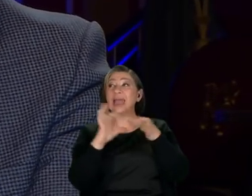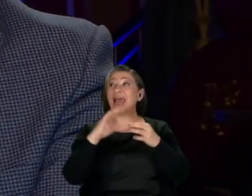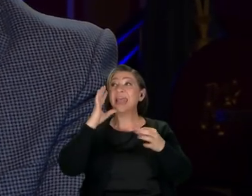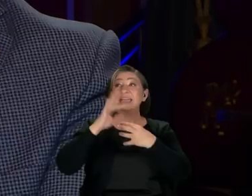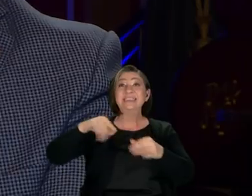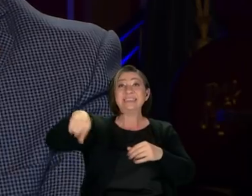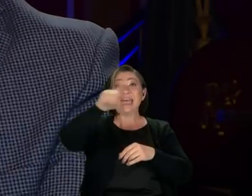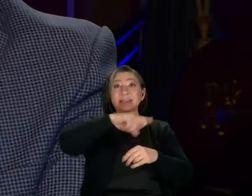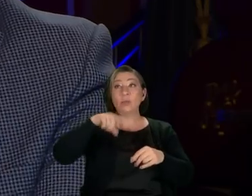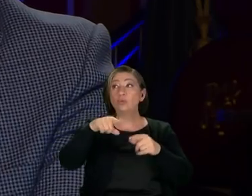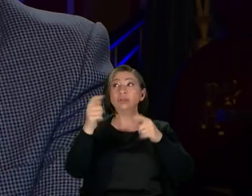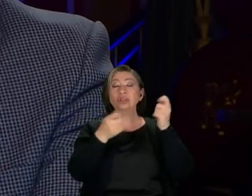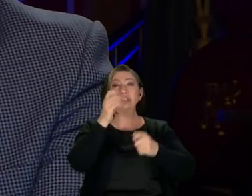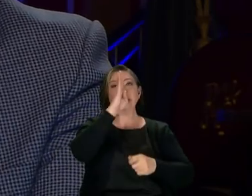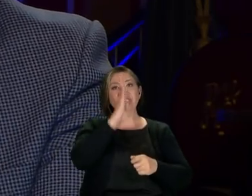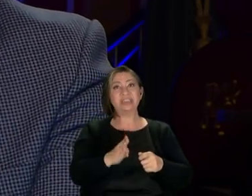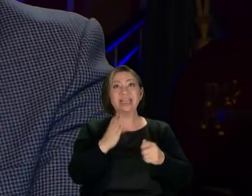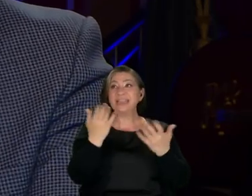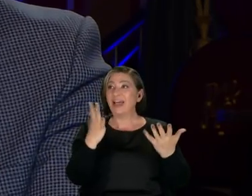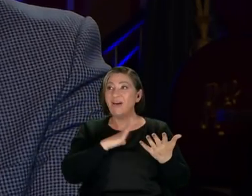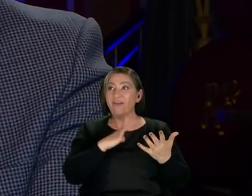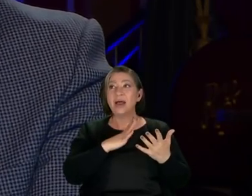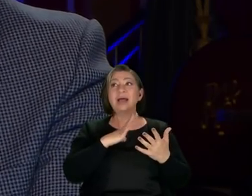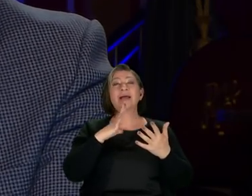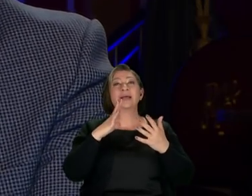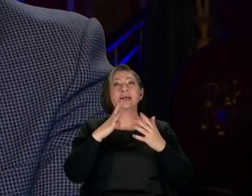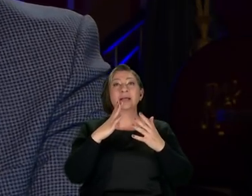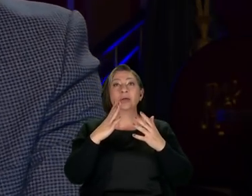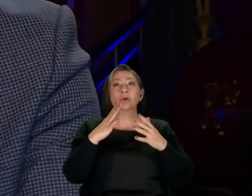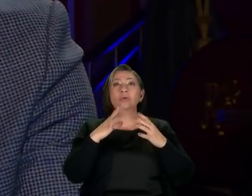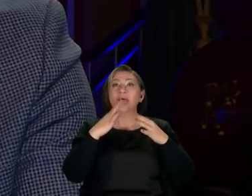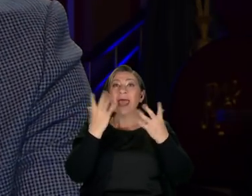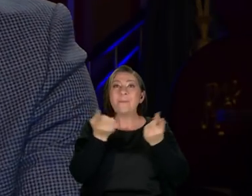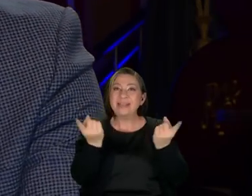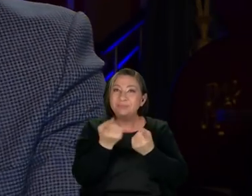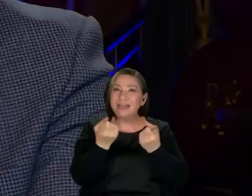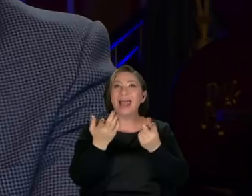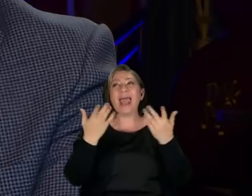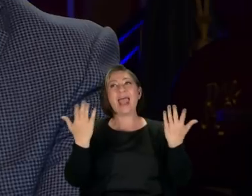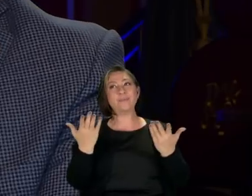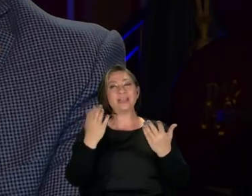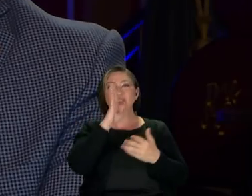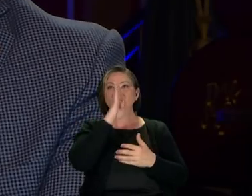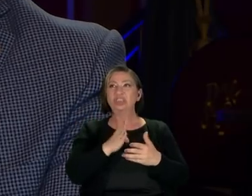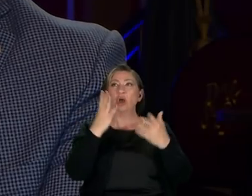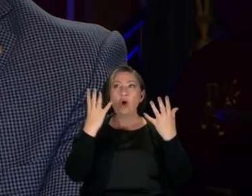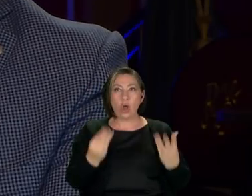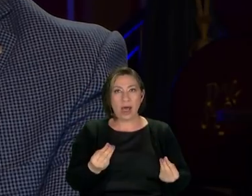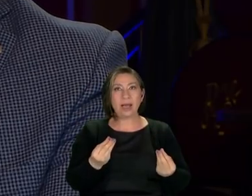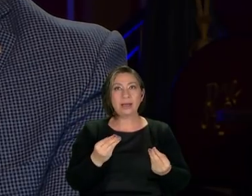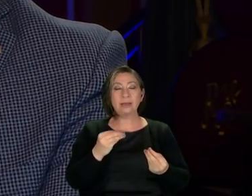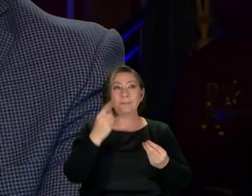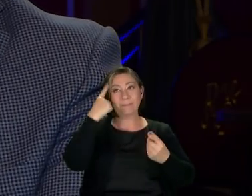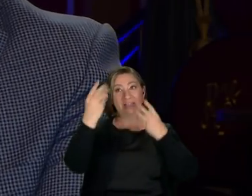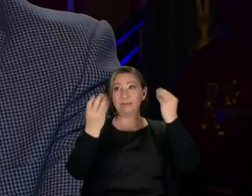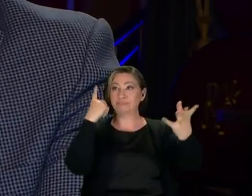insanların bu işin ciddiyetinde olmaları gerektiği hususunda hem esprili yolla hem de ciddi olarak